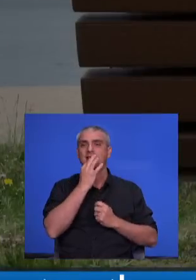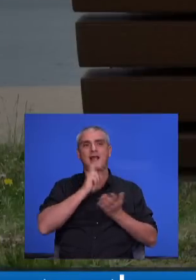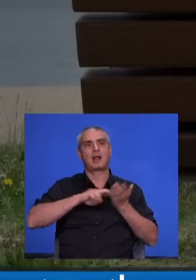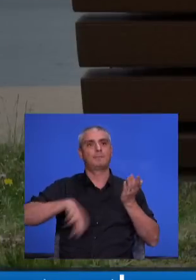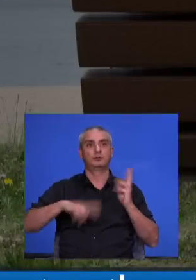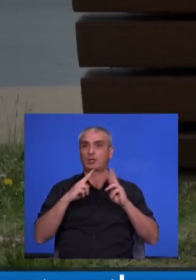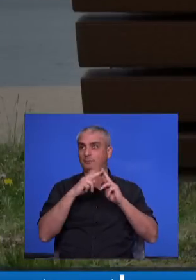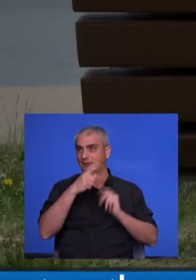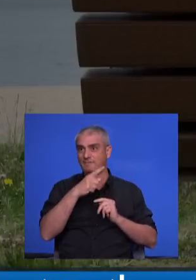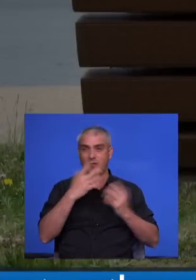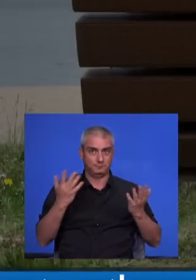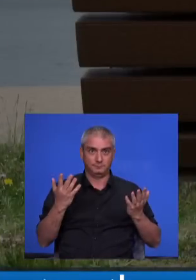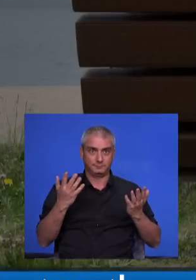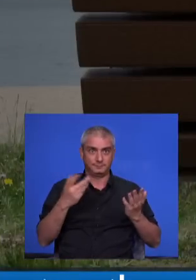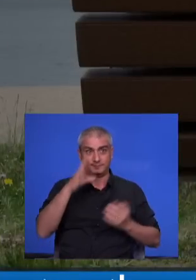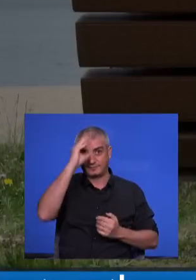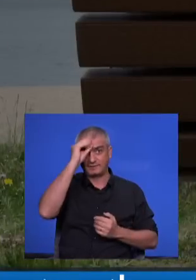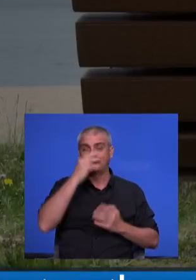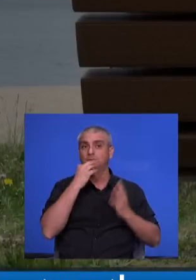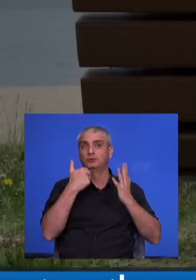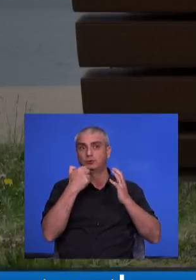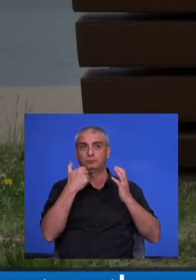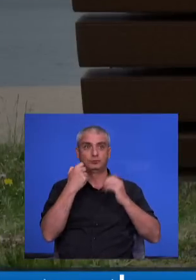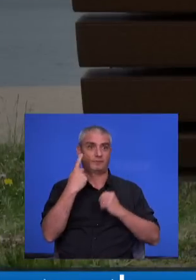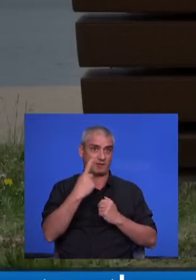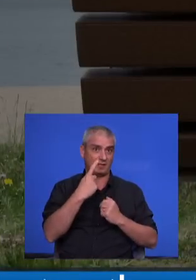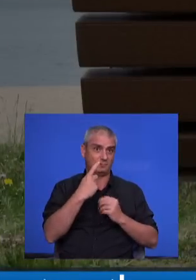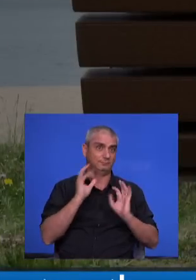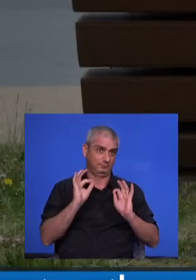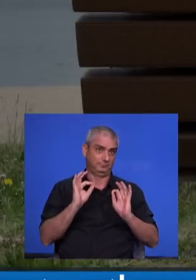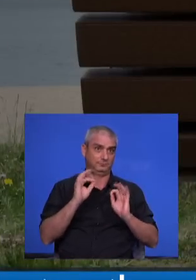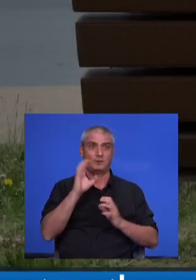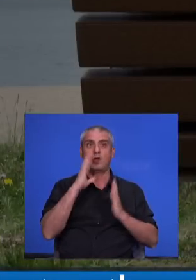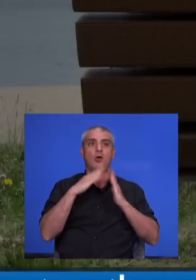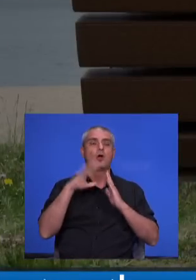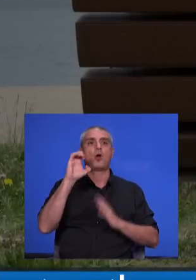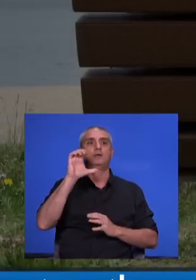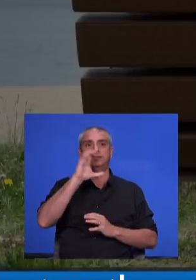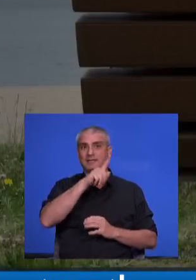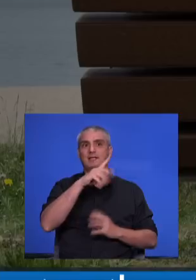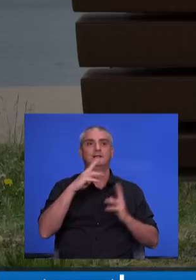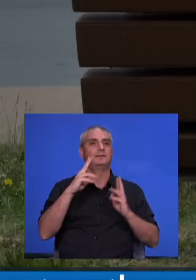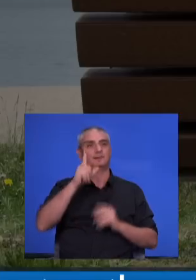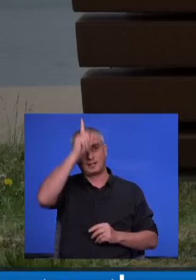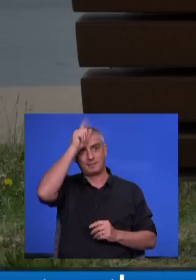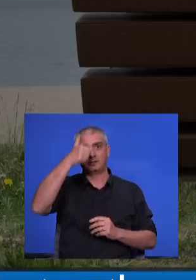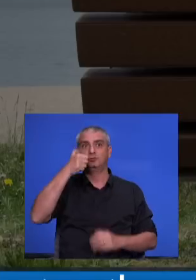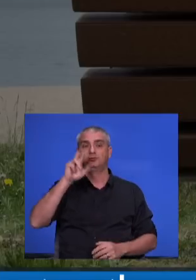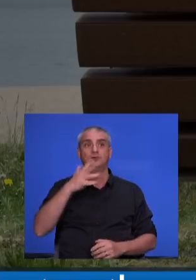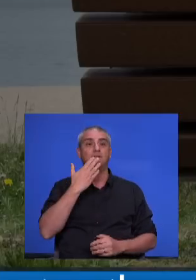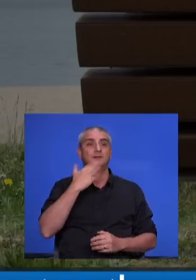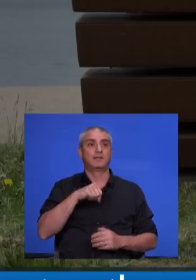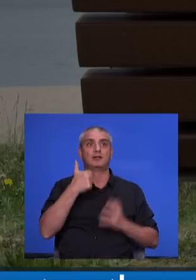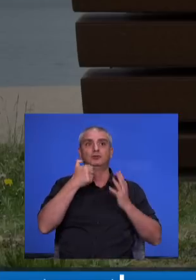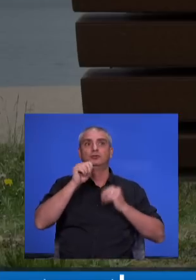בצרפת, דני, אצל גברים 60, 61 גיל הפרישה בפועל לפי ה-OECD, גרמניה 63, ישראל